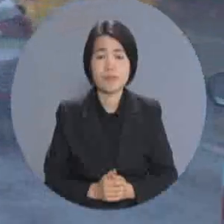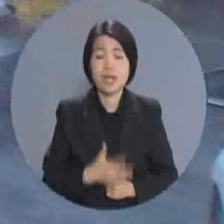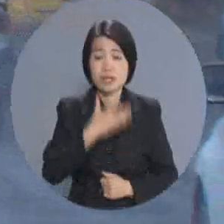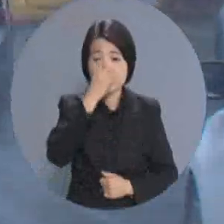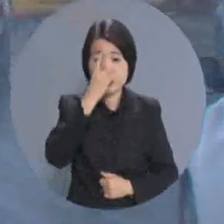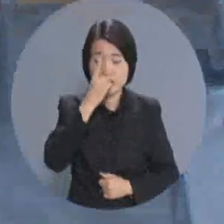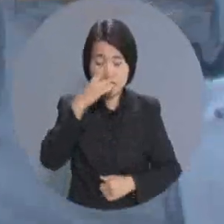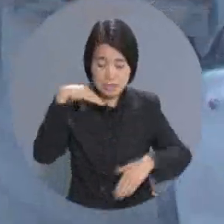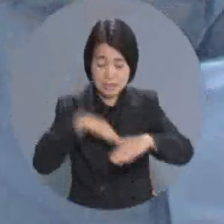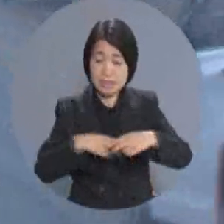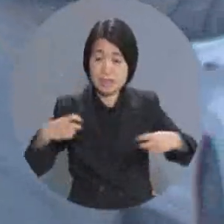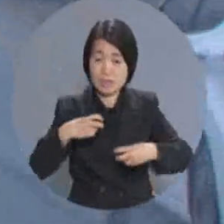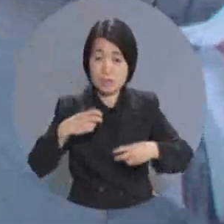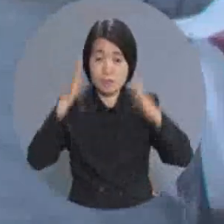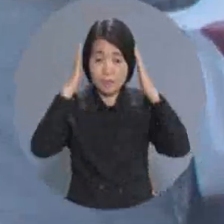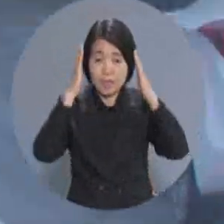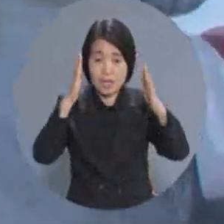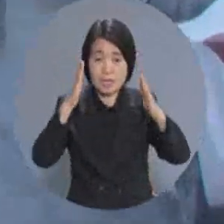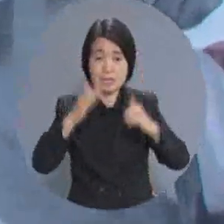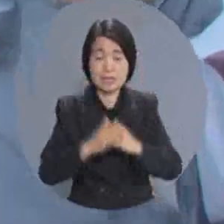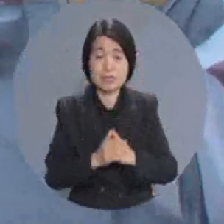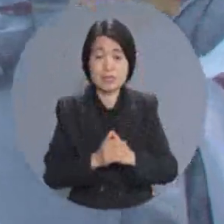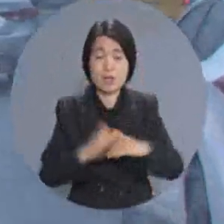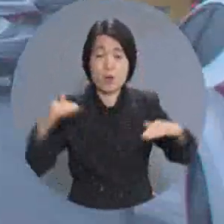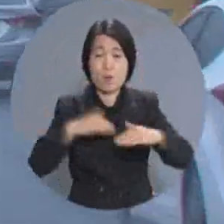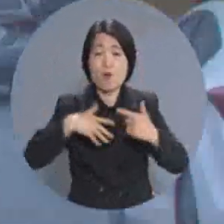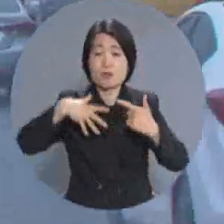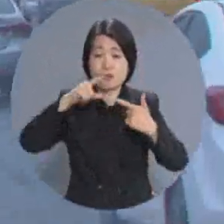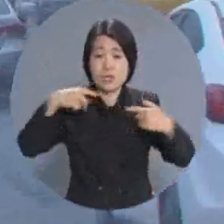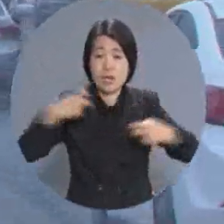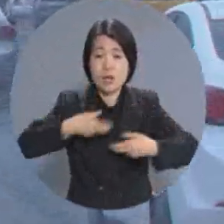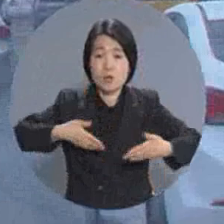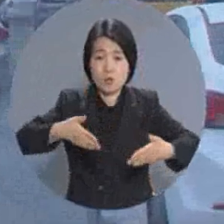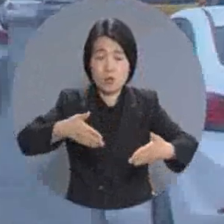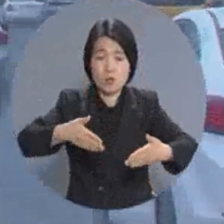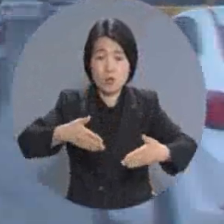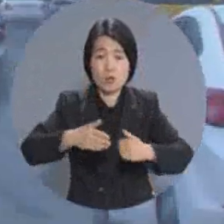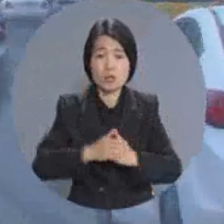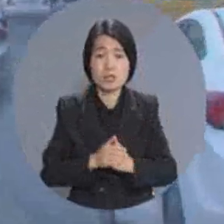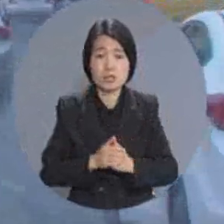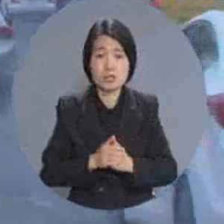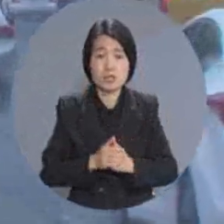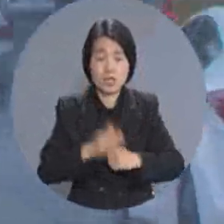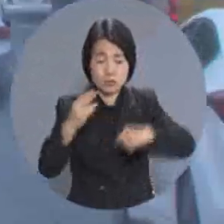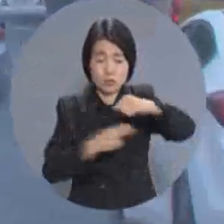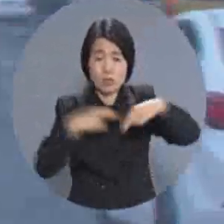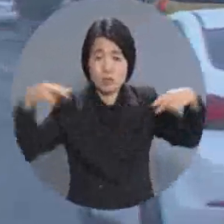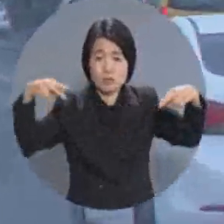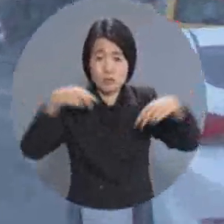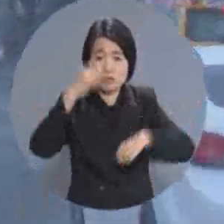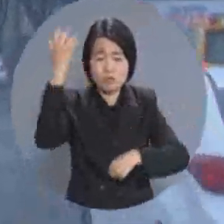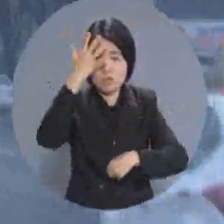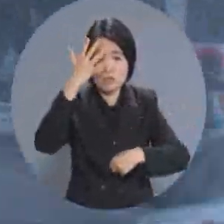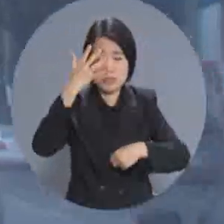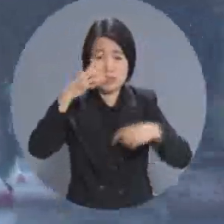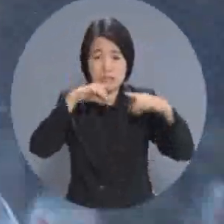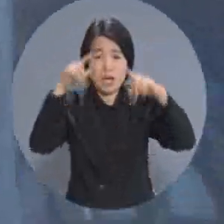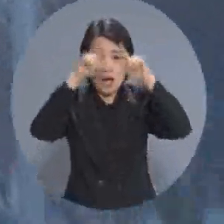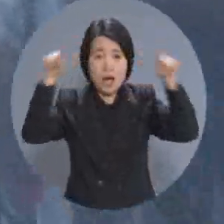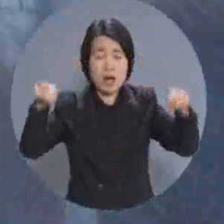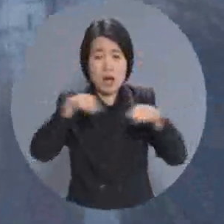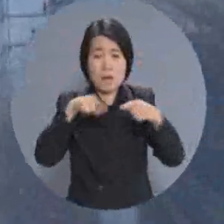순천 조례 지하차도로 향하는 왕복 6차선 도로. 도로를 가로지르는 육교를 지나자 갑자기